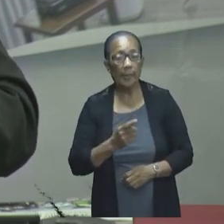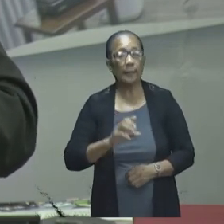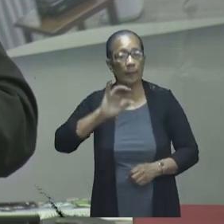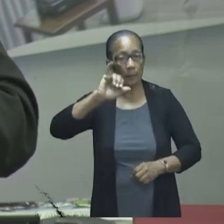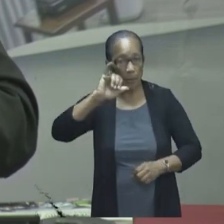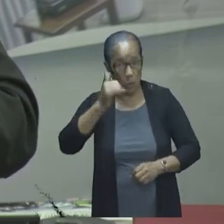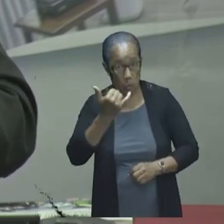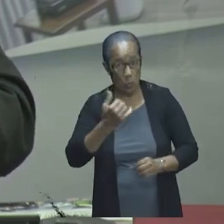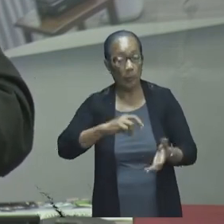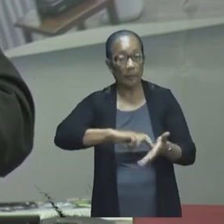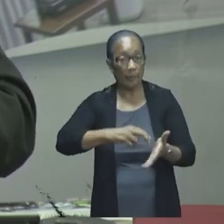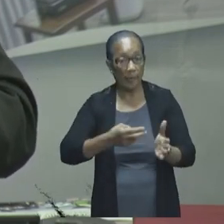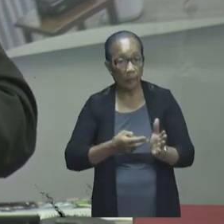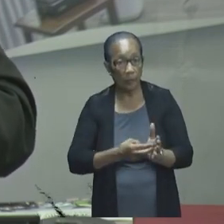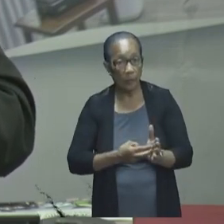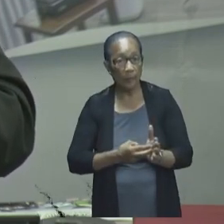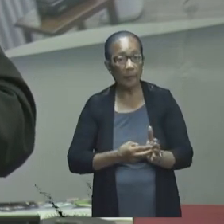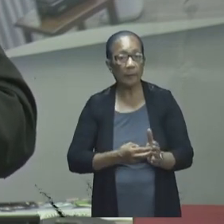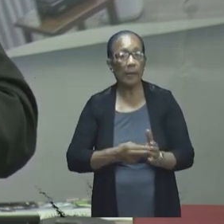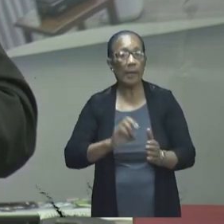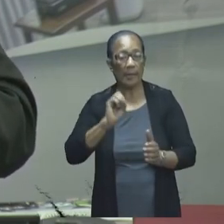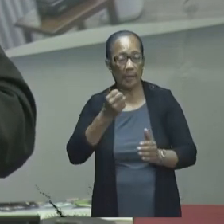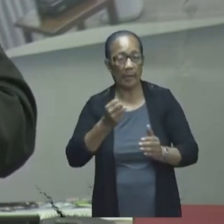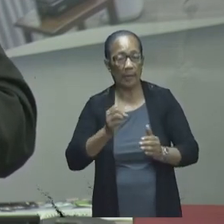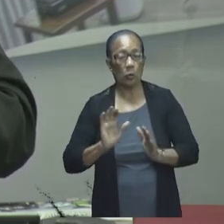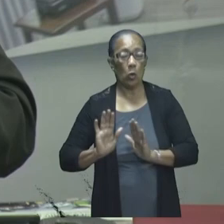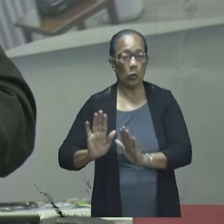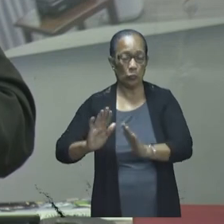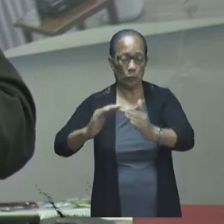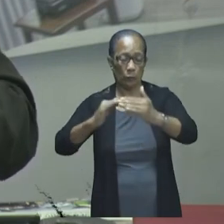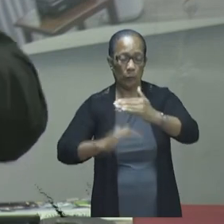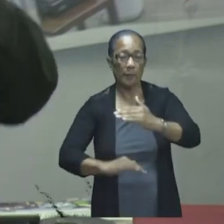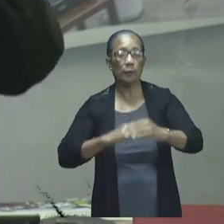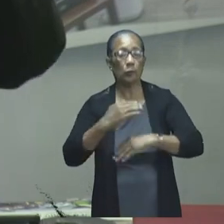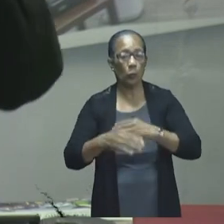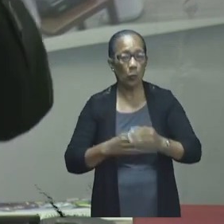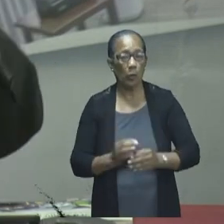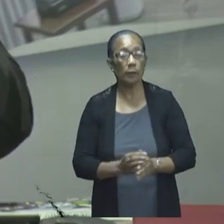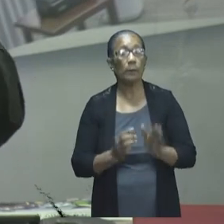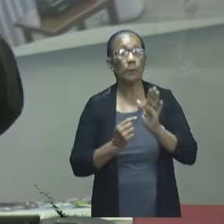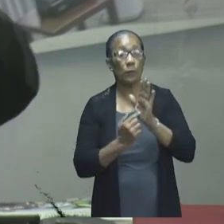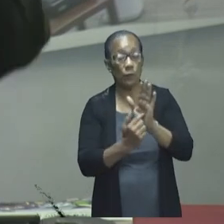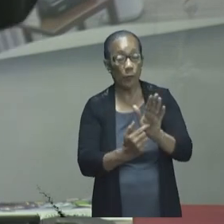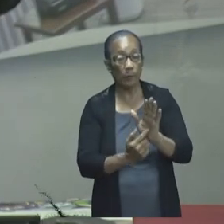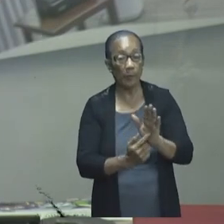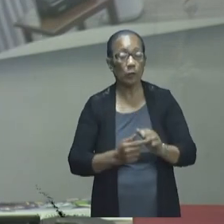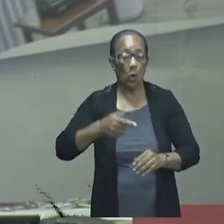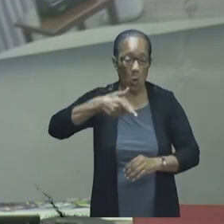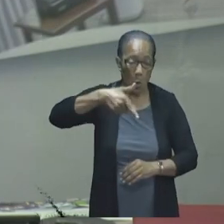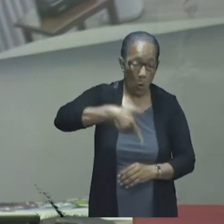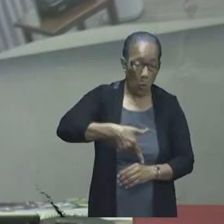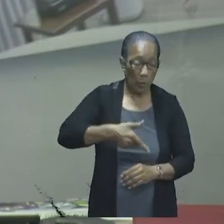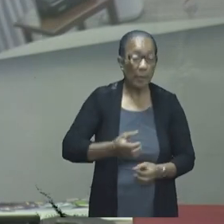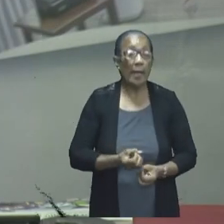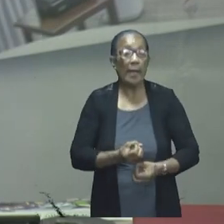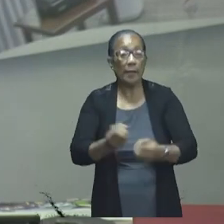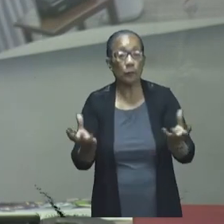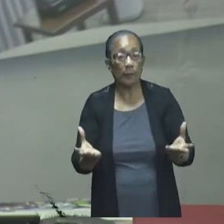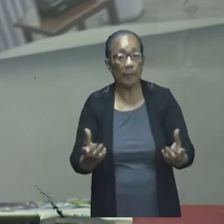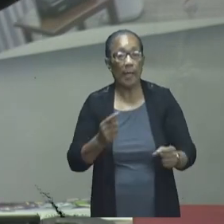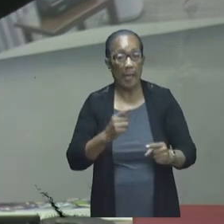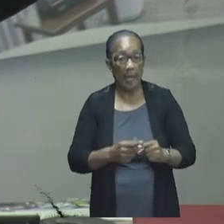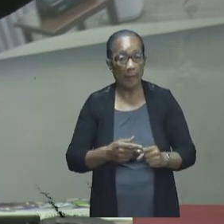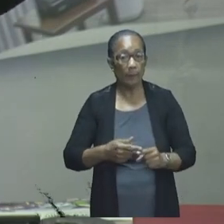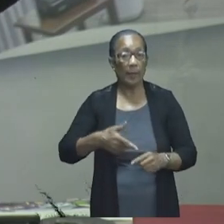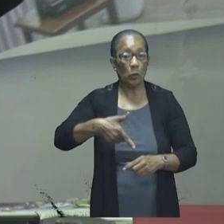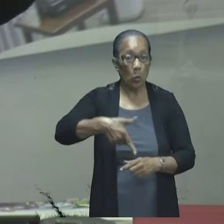technologie en die uitstoot vermindert kan worden om maar een voorbeeld te geven als daar olie geëxplodeerd worp en met die